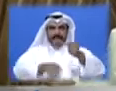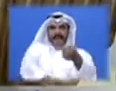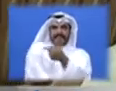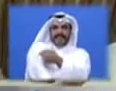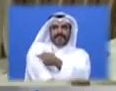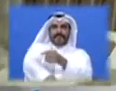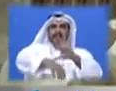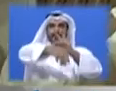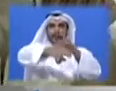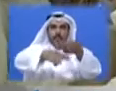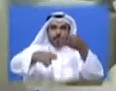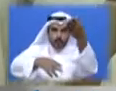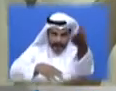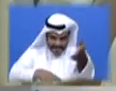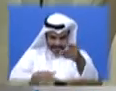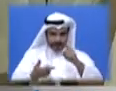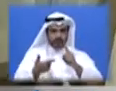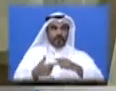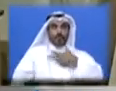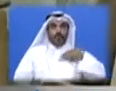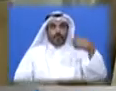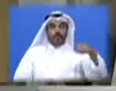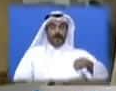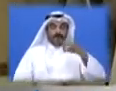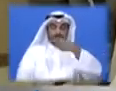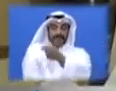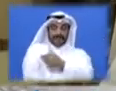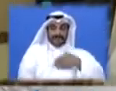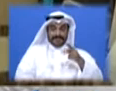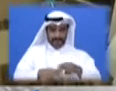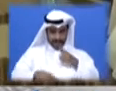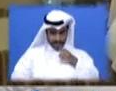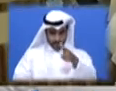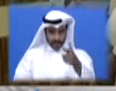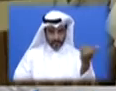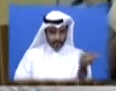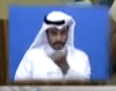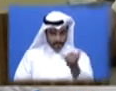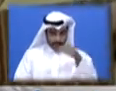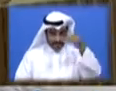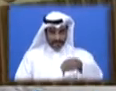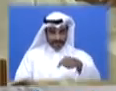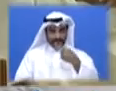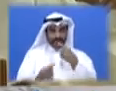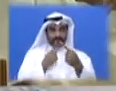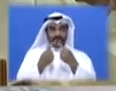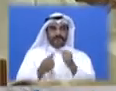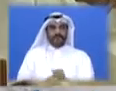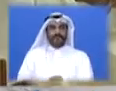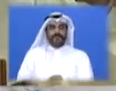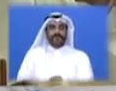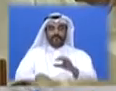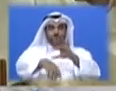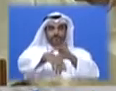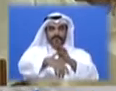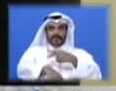الكويتية، كما شدد وزير الصحة على أهمية التواصل الدائم مع إخوانه